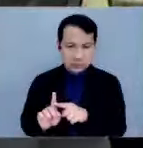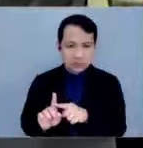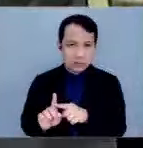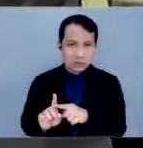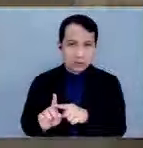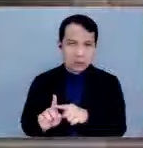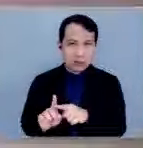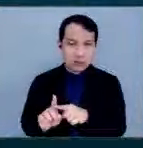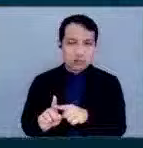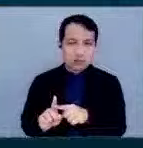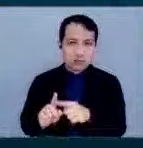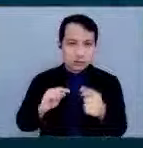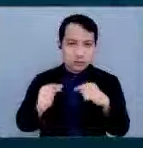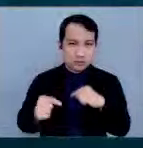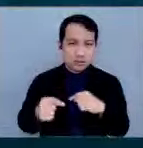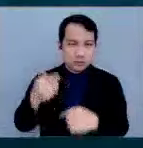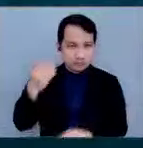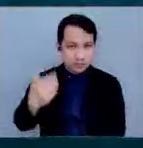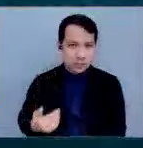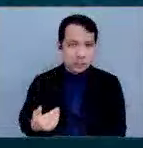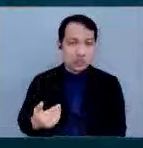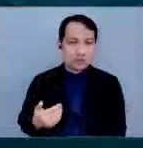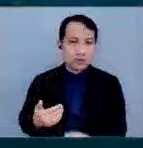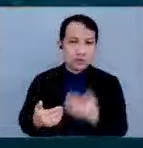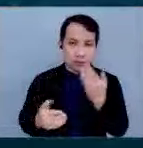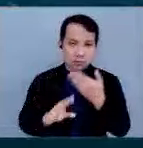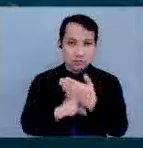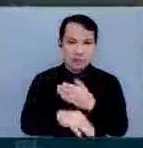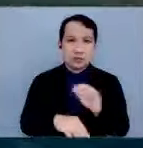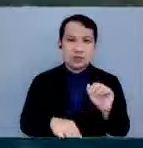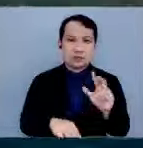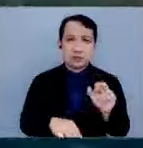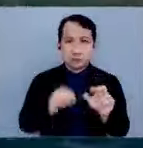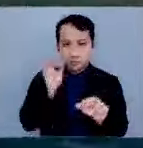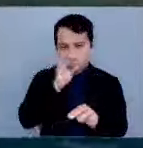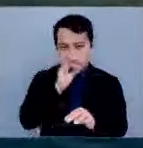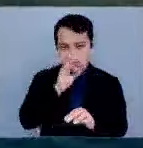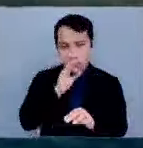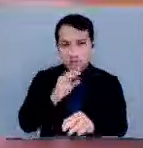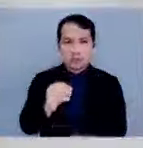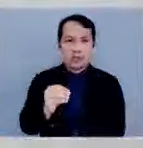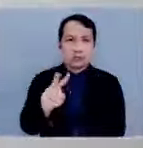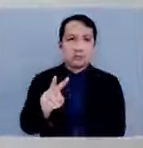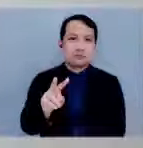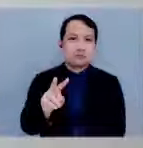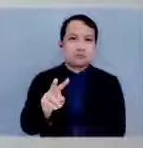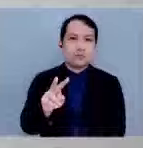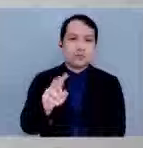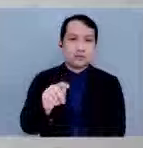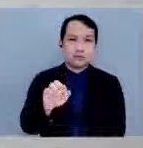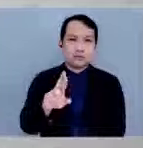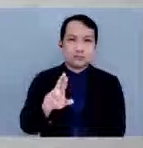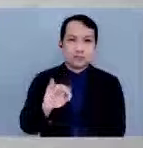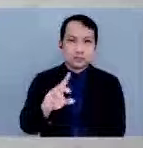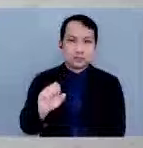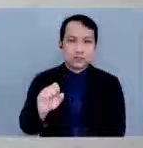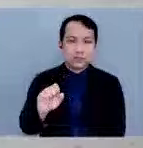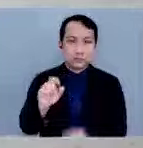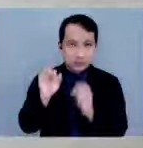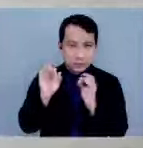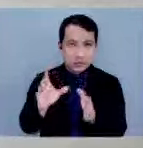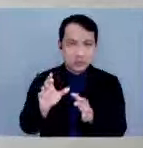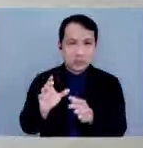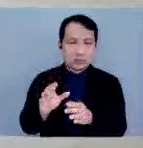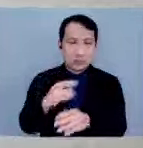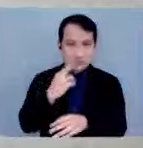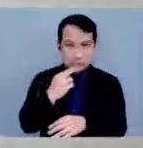severe burn. Sa ngayon, nakauwi na ang 13 Pinoy survivors ng MV True Confidence. Dahil sa pagiging delikado ng Red Sea at Gulf